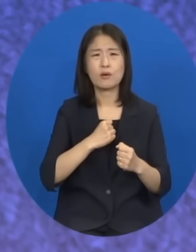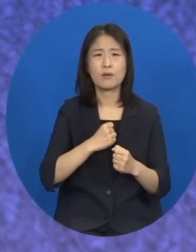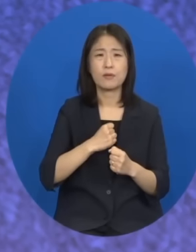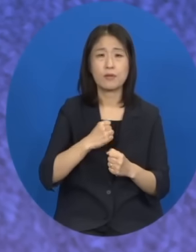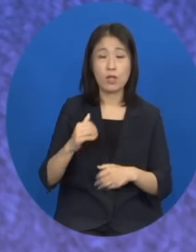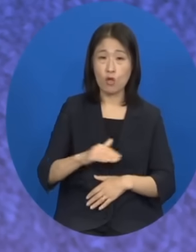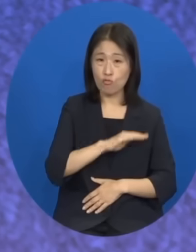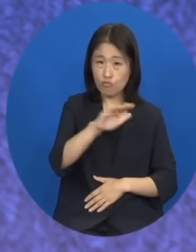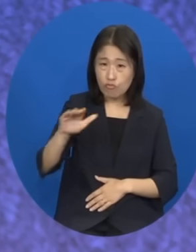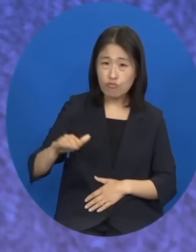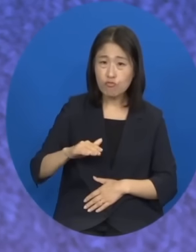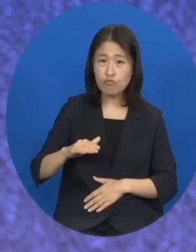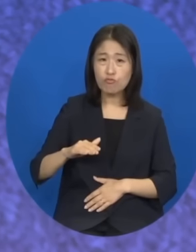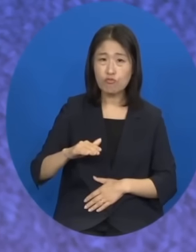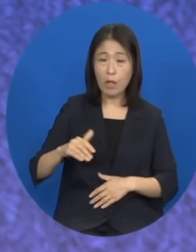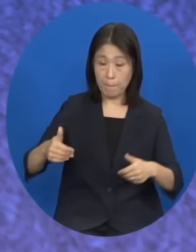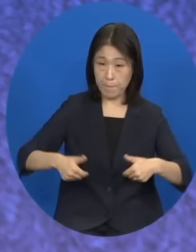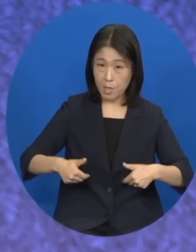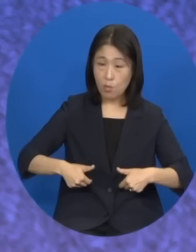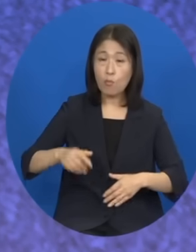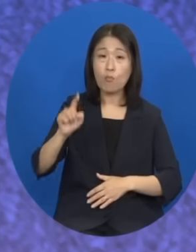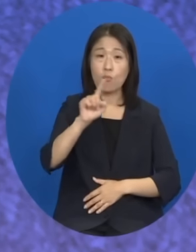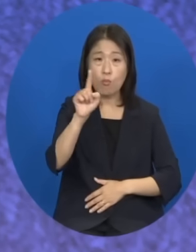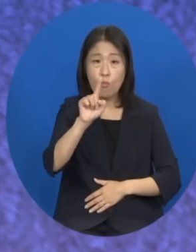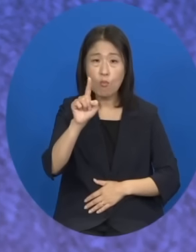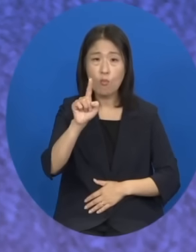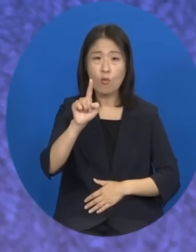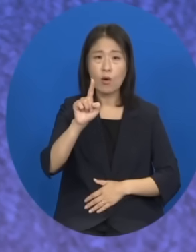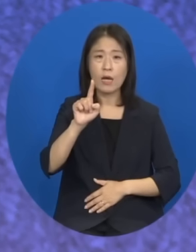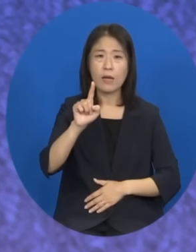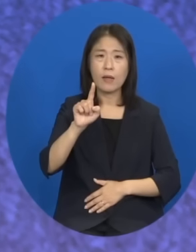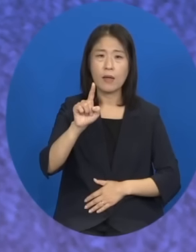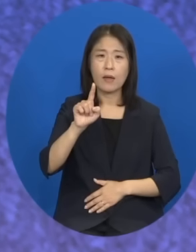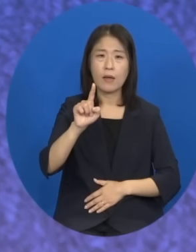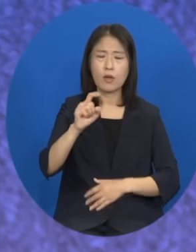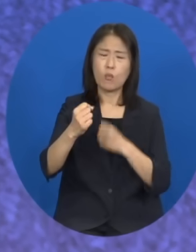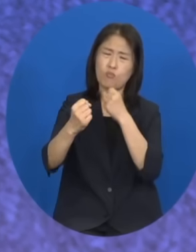있는 일은 그래도 여전히 주님을 믿는 거예요.